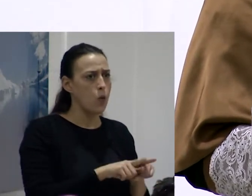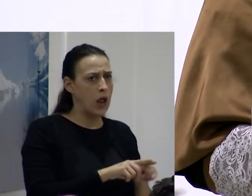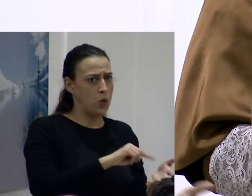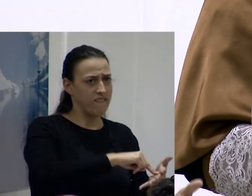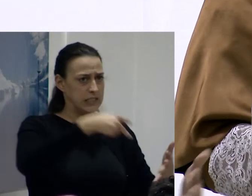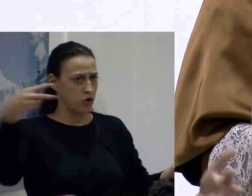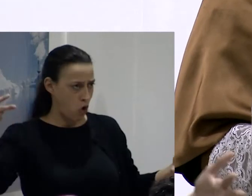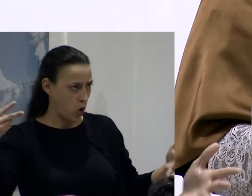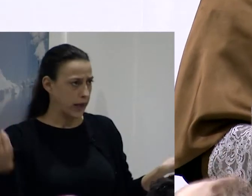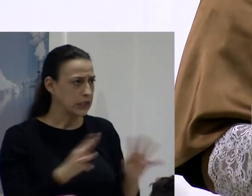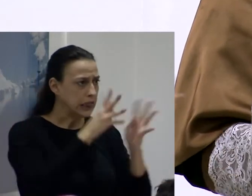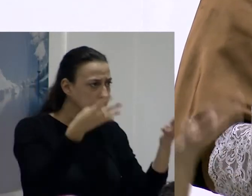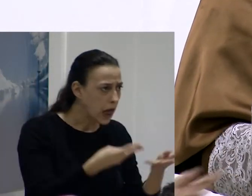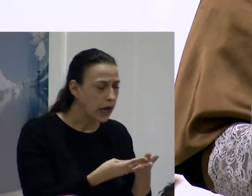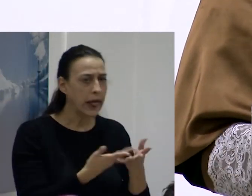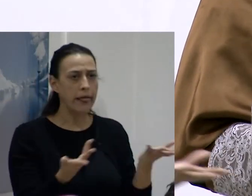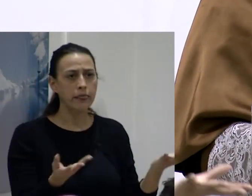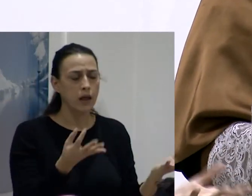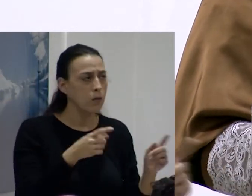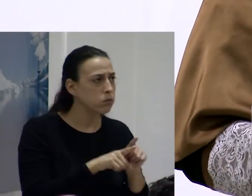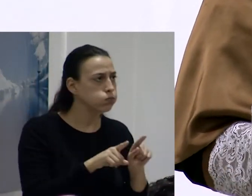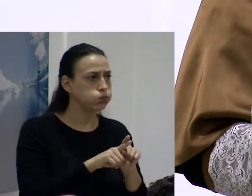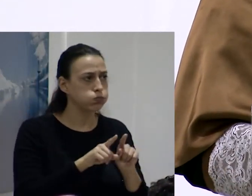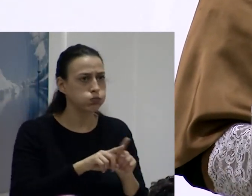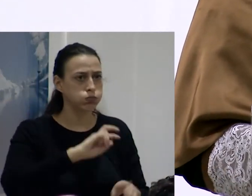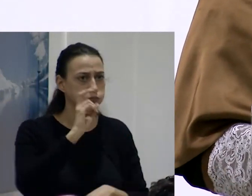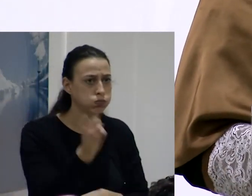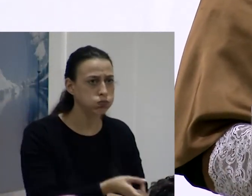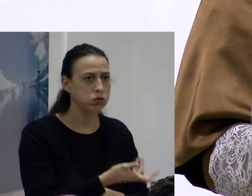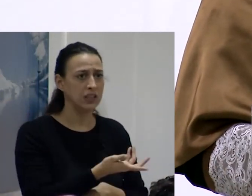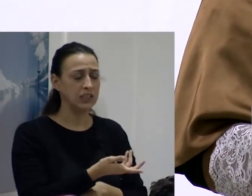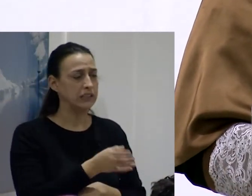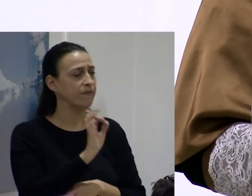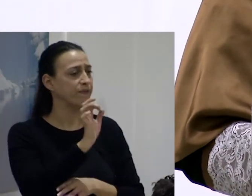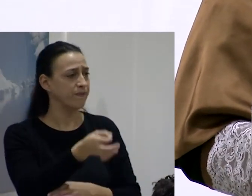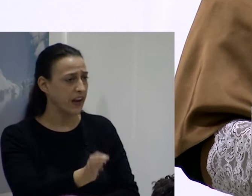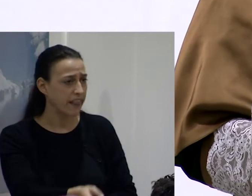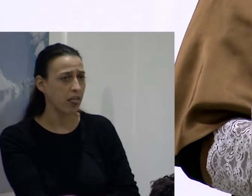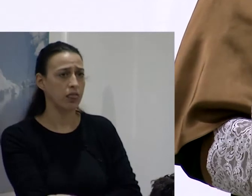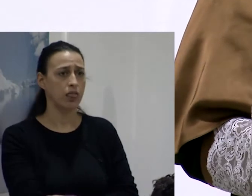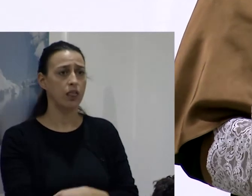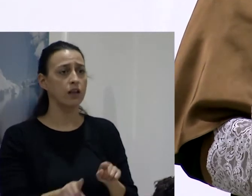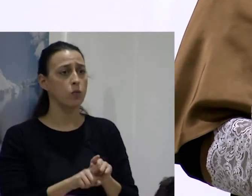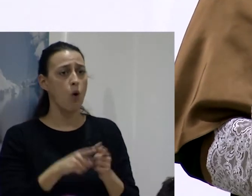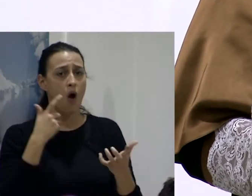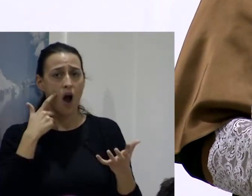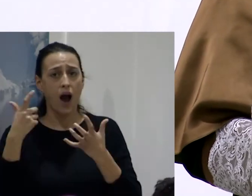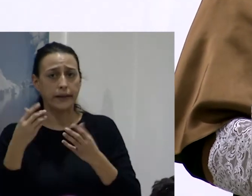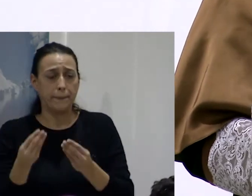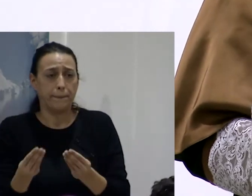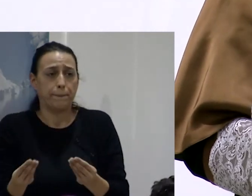cada vegada més en contacte, en un contacte cada vegada més íntim i també de cada vegada